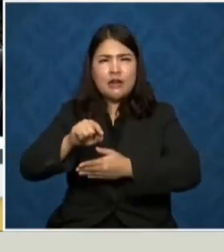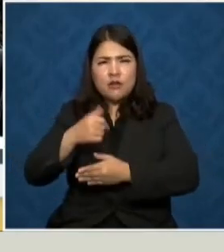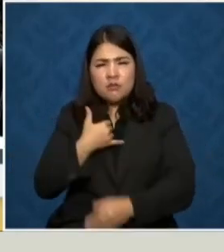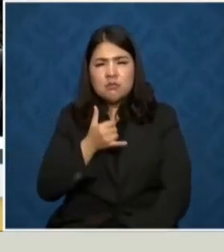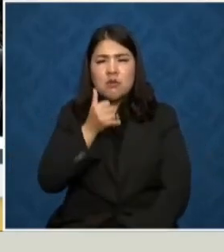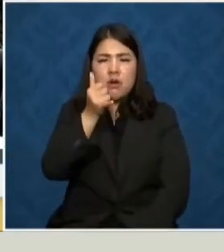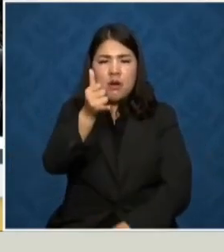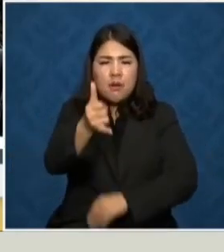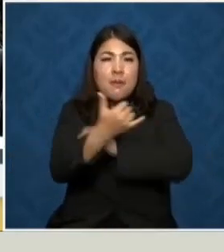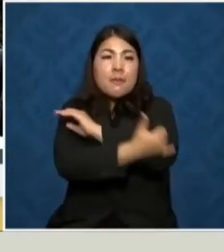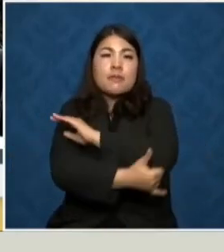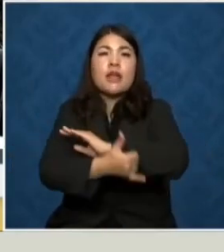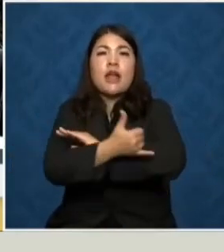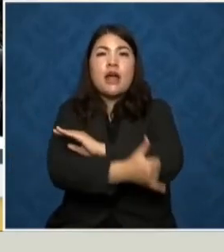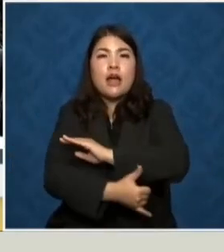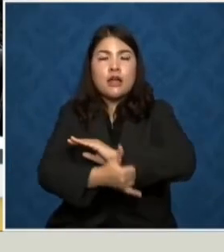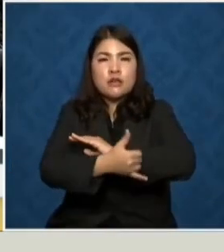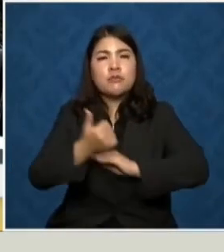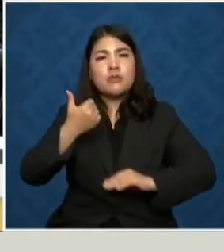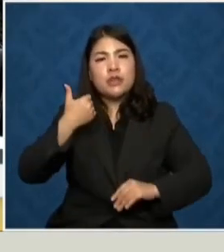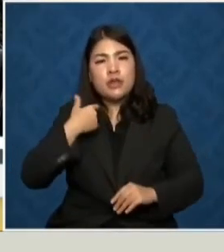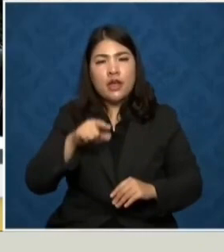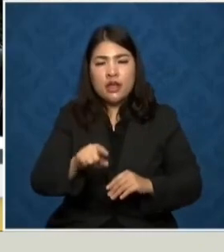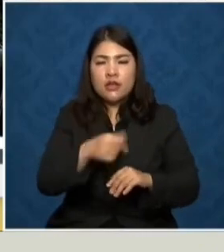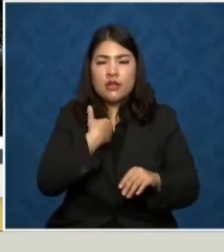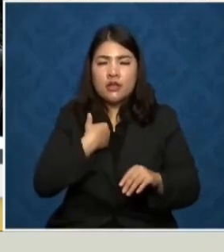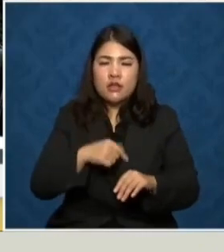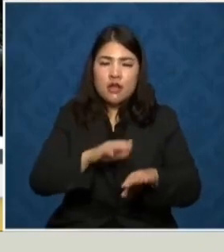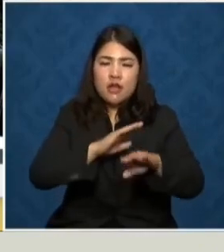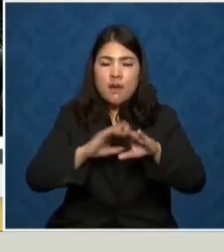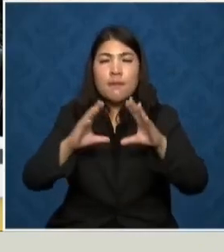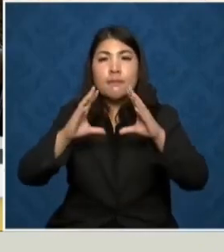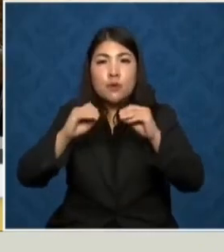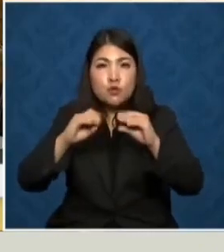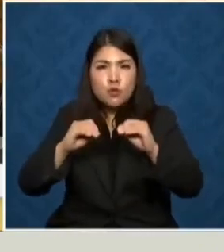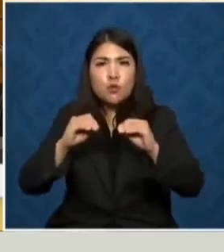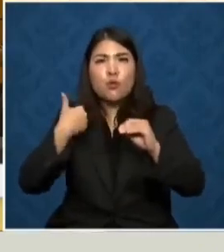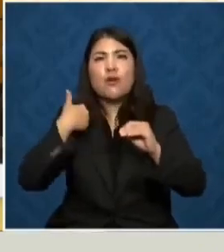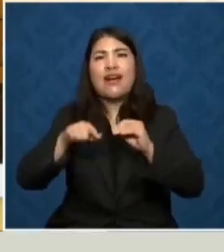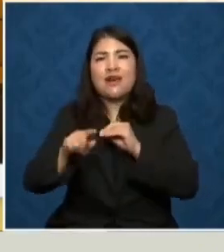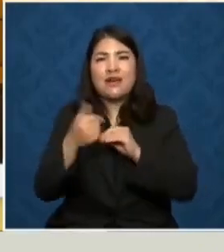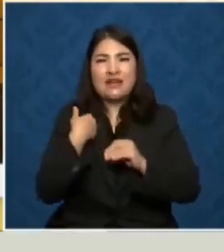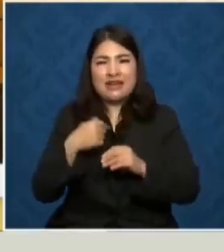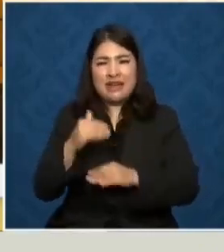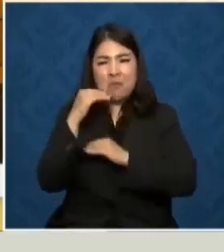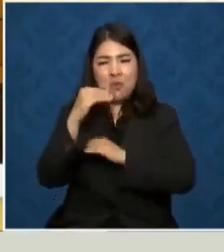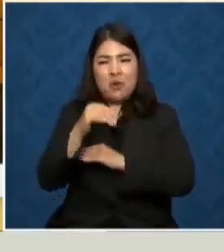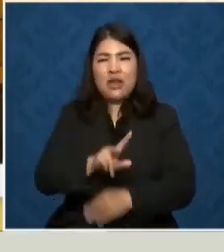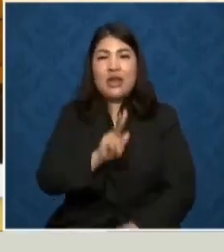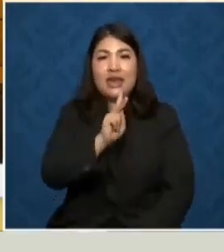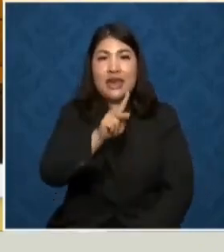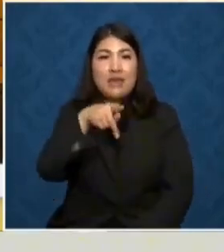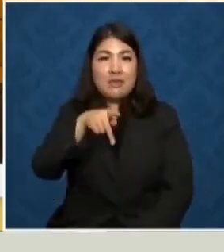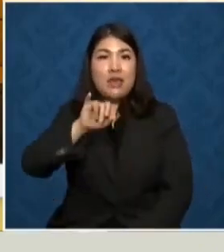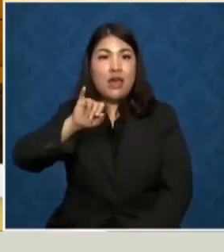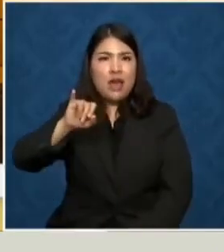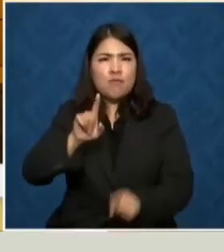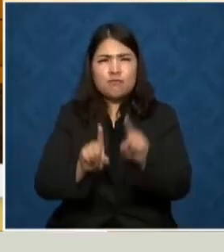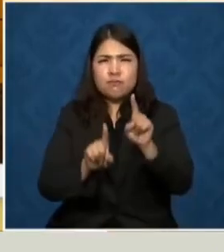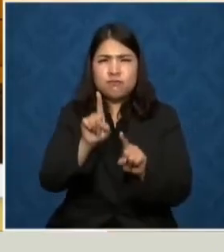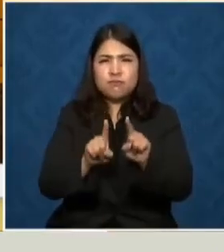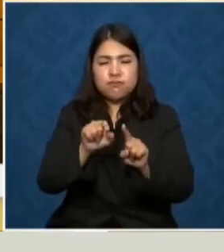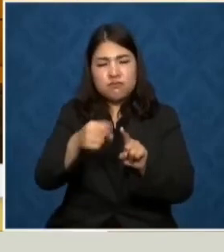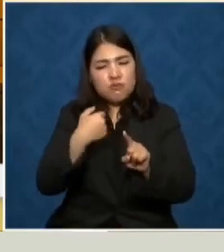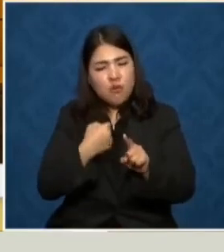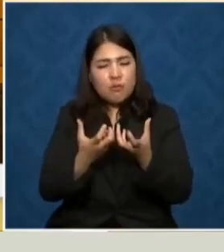ไปต่างประเทศไปเปิดตลาดใหม่มีการเรียกประชุมทูตพาณิชย์กำหนด KPI หรือตัววัดที่ชัดเจนว่าต้องทำอะไรกันบ้างต้